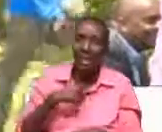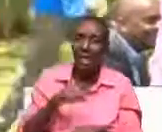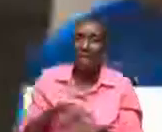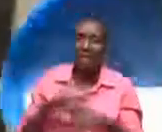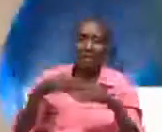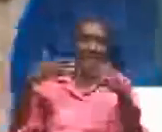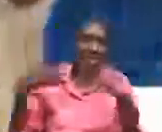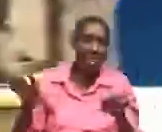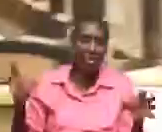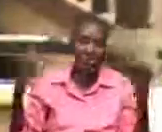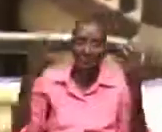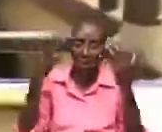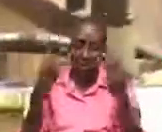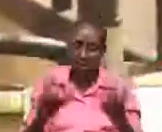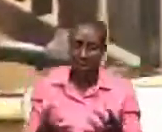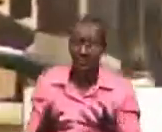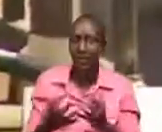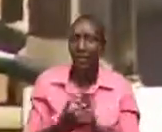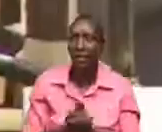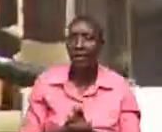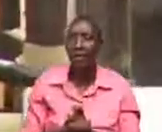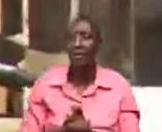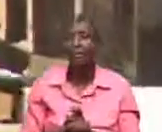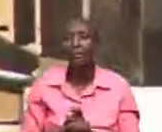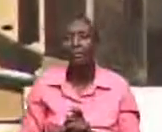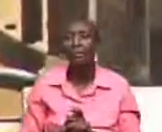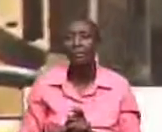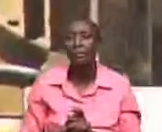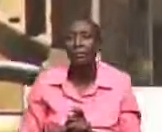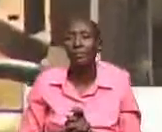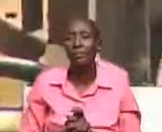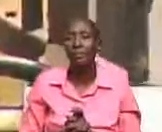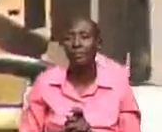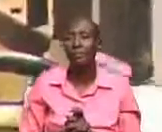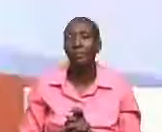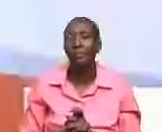hasara kubwa sana. Kutoka Thika ni Wero Mwangi na hii ni TV 47.